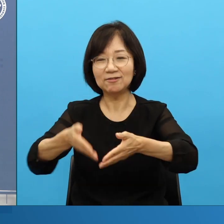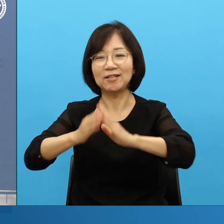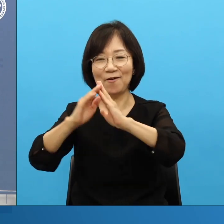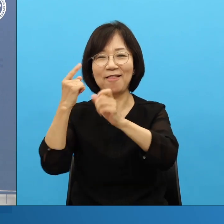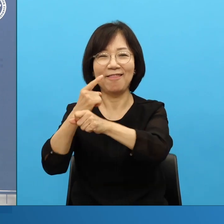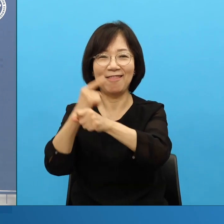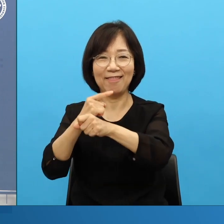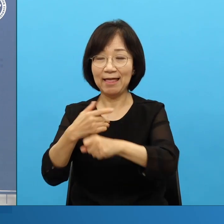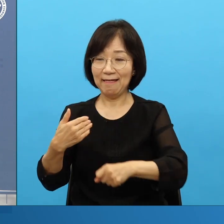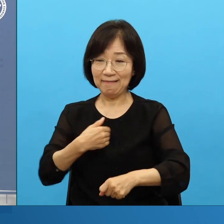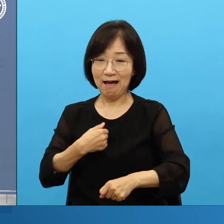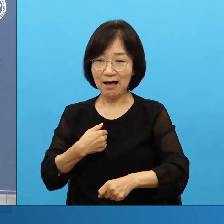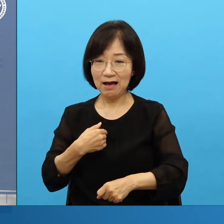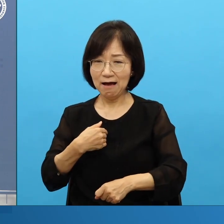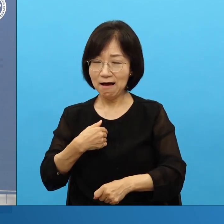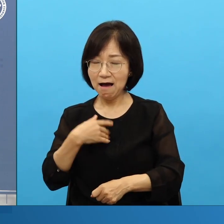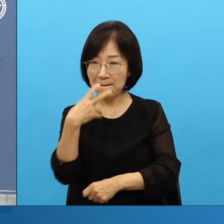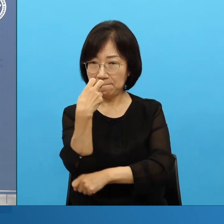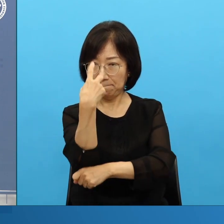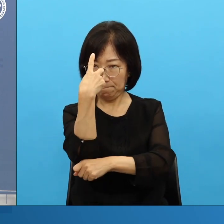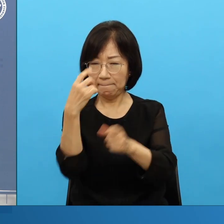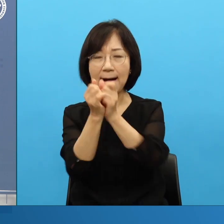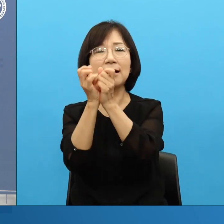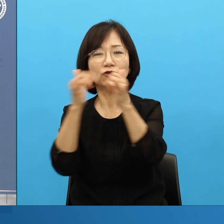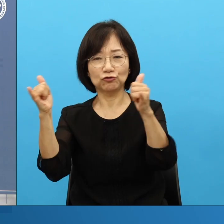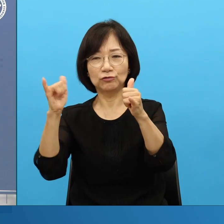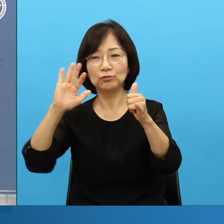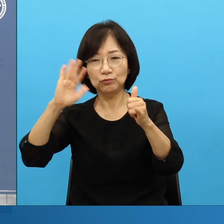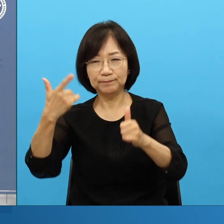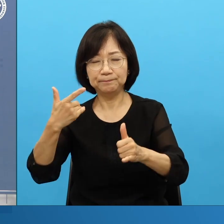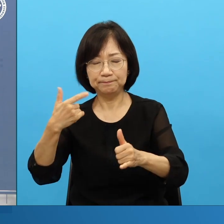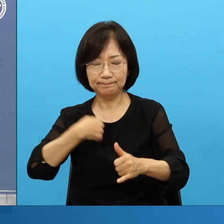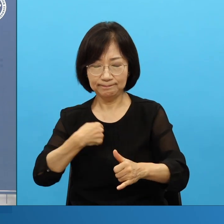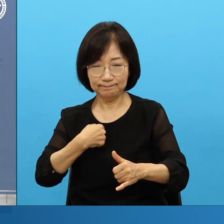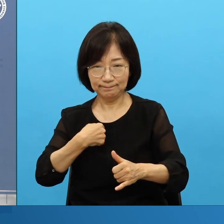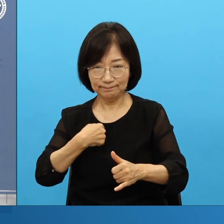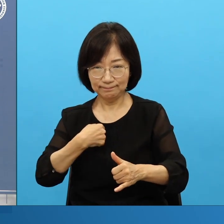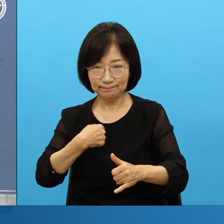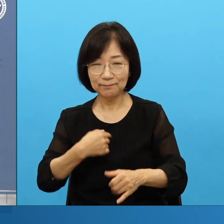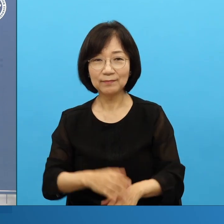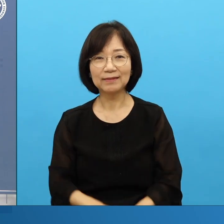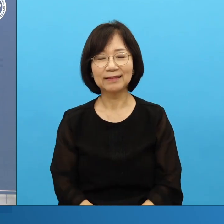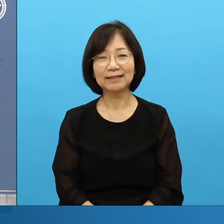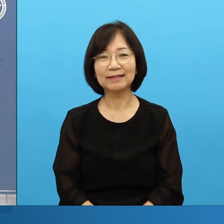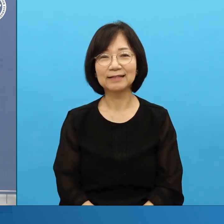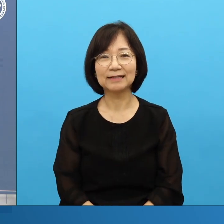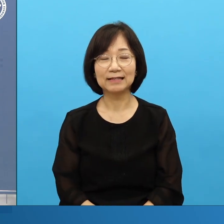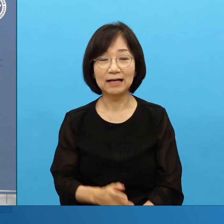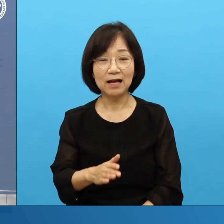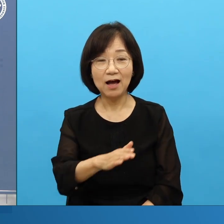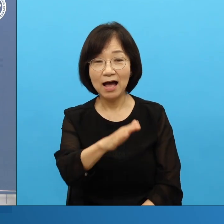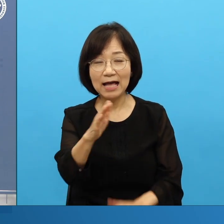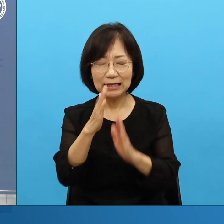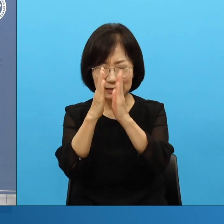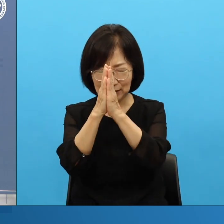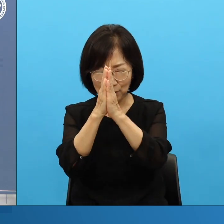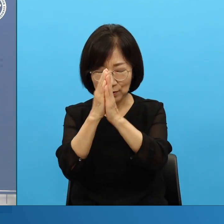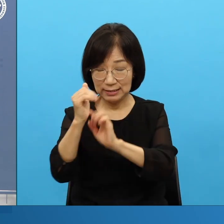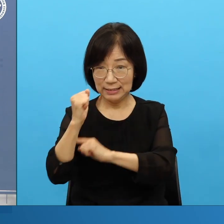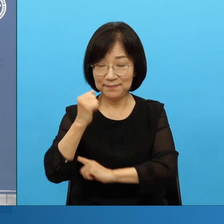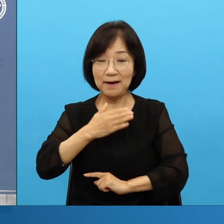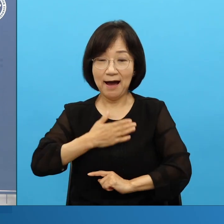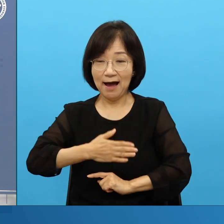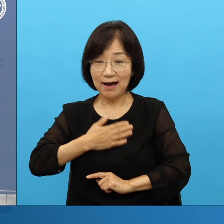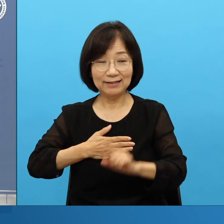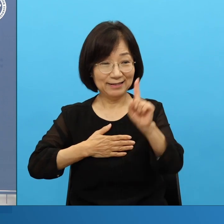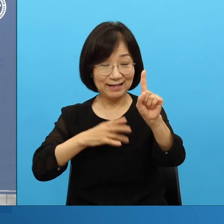I will 내가 raise up 파수꾼이 될 the 것이다. partisans of watchmen, be the watchmen through prayer. 기도를 몰라 그래 여러분 한 명의 기도가 파수꾼이 돼요.